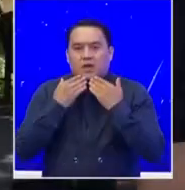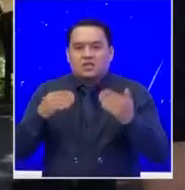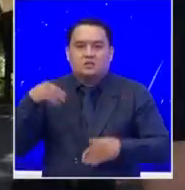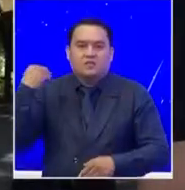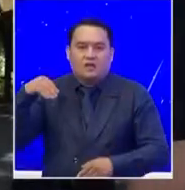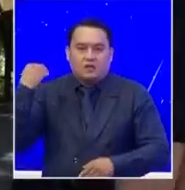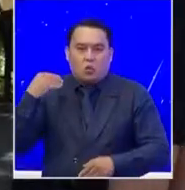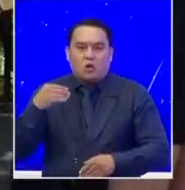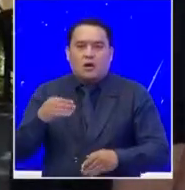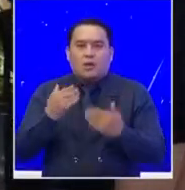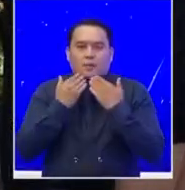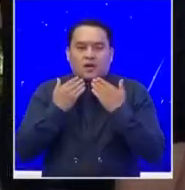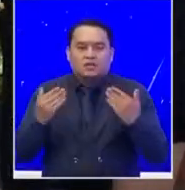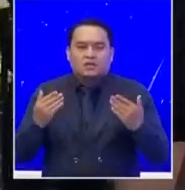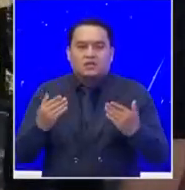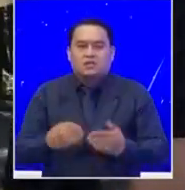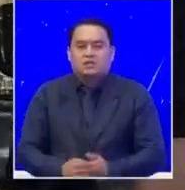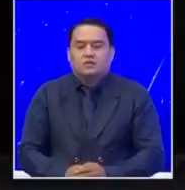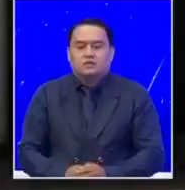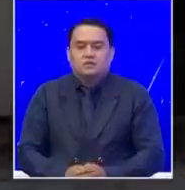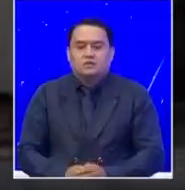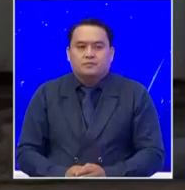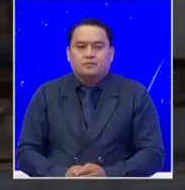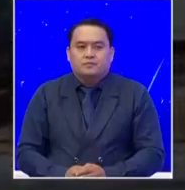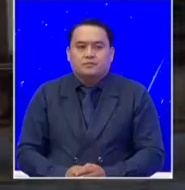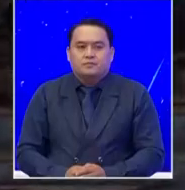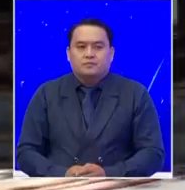звонком, символом прощания со школы.